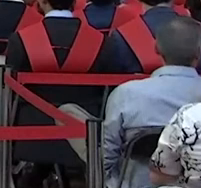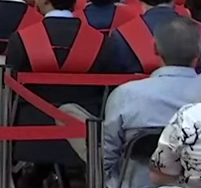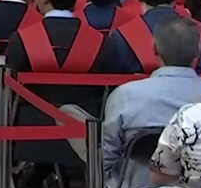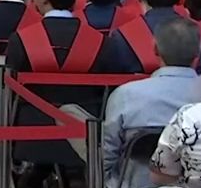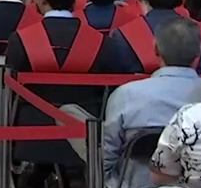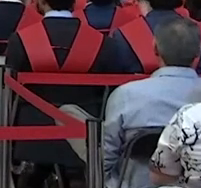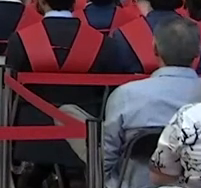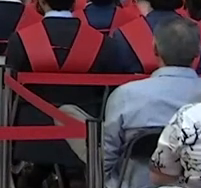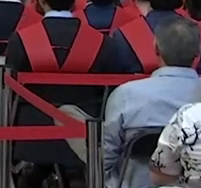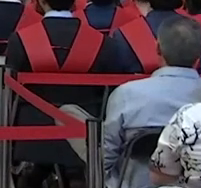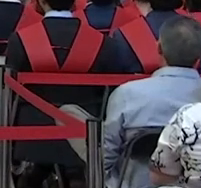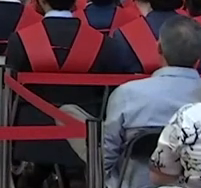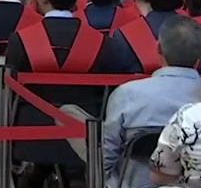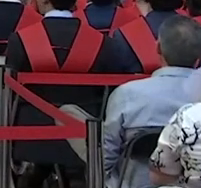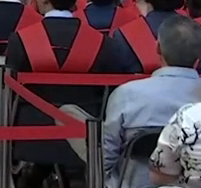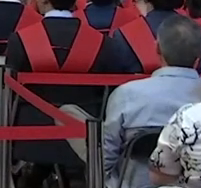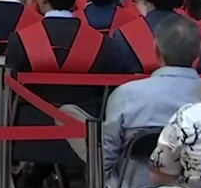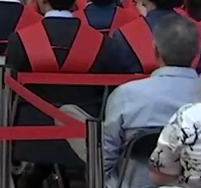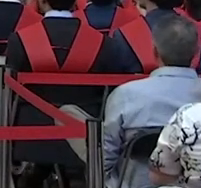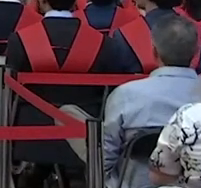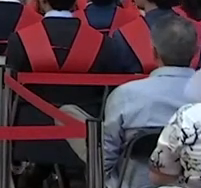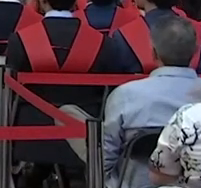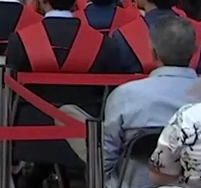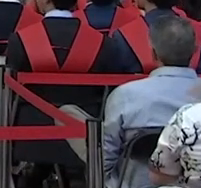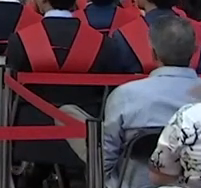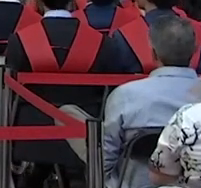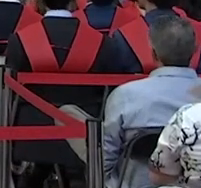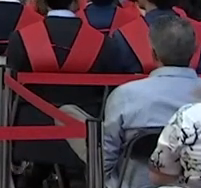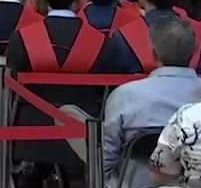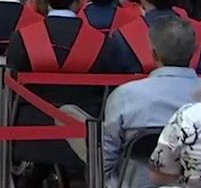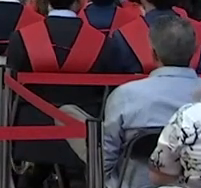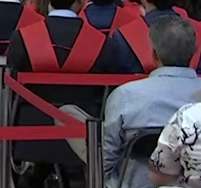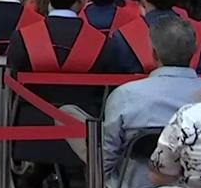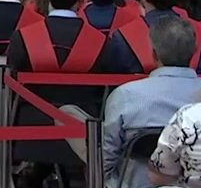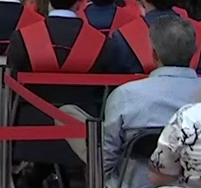Conduirà l'acte Marc Guadilla, periodista i antic alumne de la Universitat Pompeu Fabra.